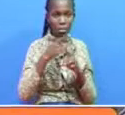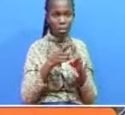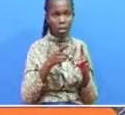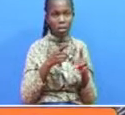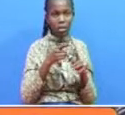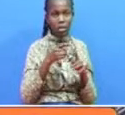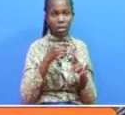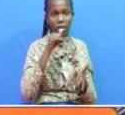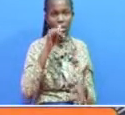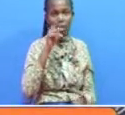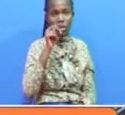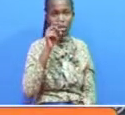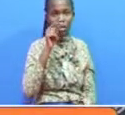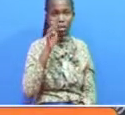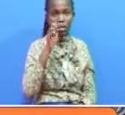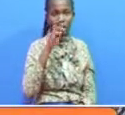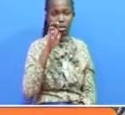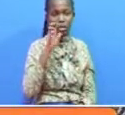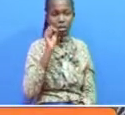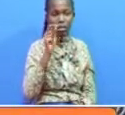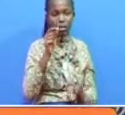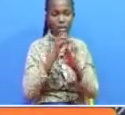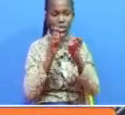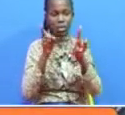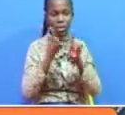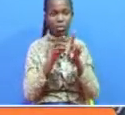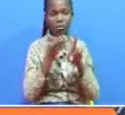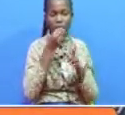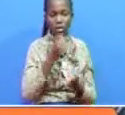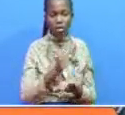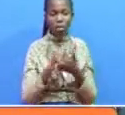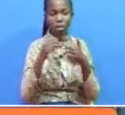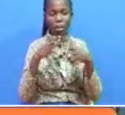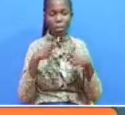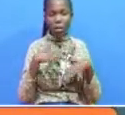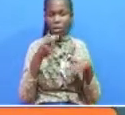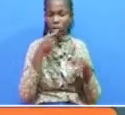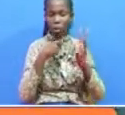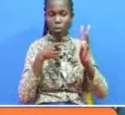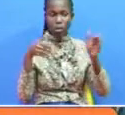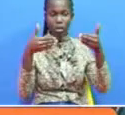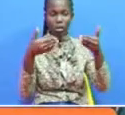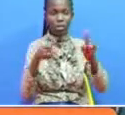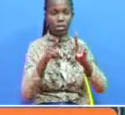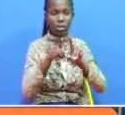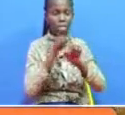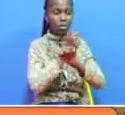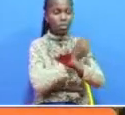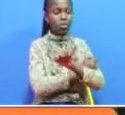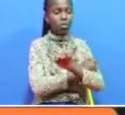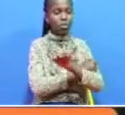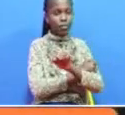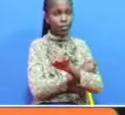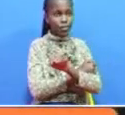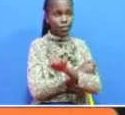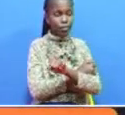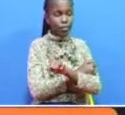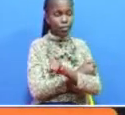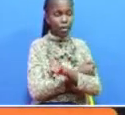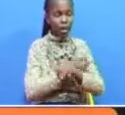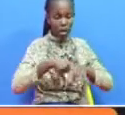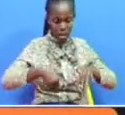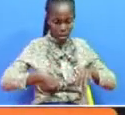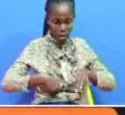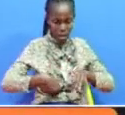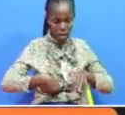nosio. Ingeni wangala kuendea kwenye chali wote hivyo kui ene ndhima kituyo dhilo ni wasuwa pamwena maskulu tanzia mwaya kuendea kukita nanza